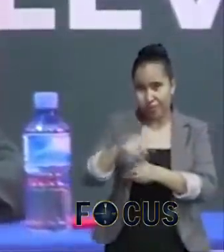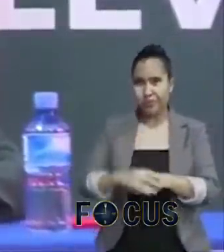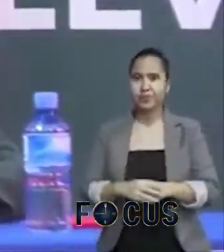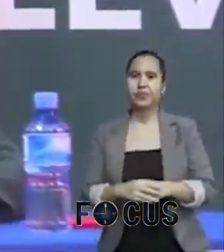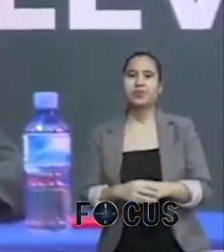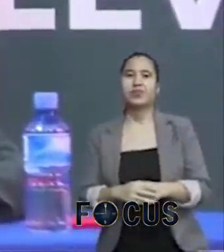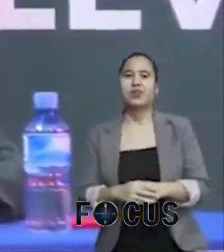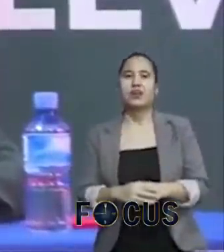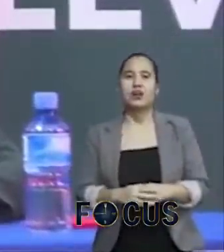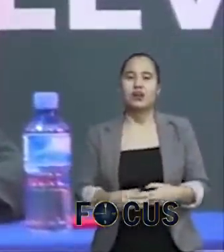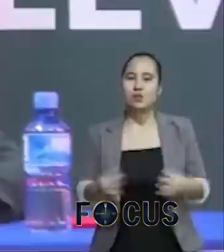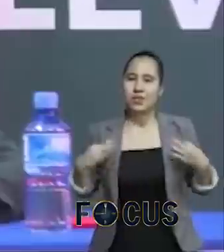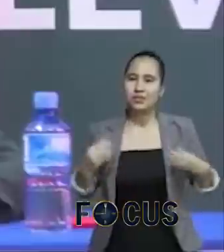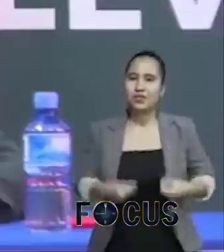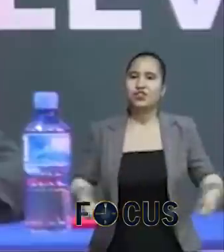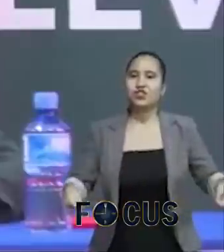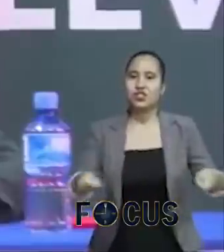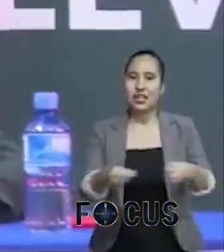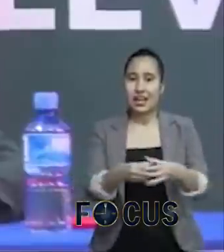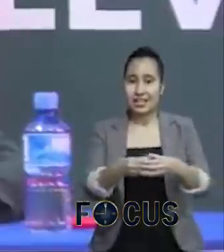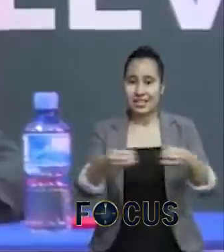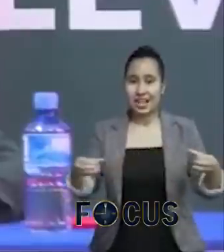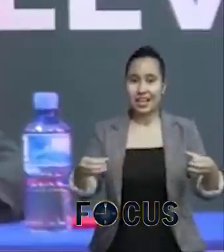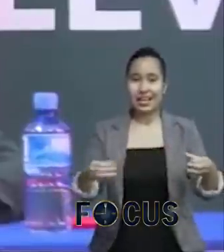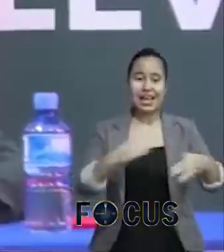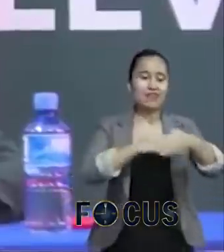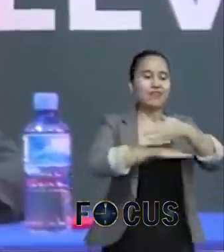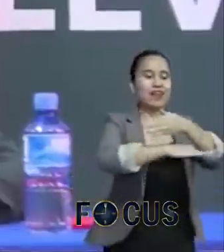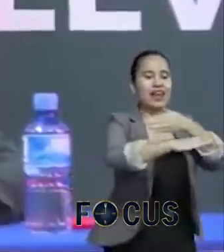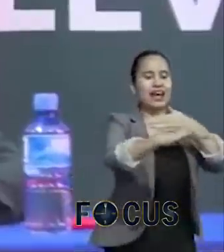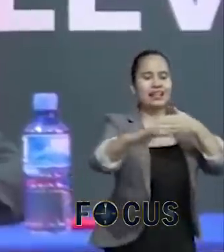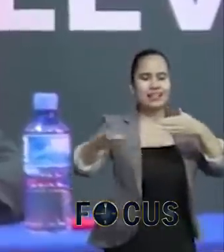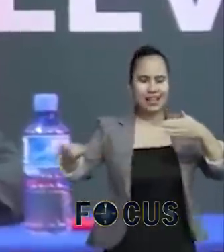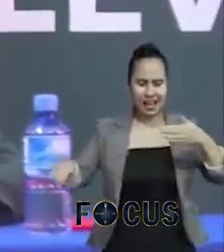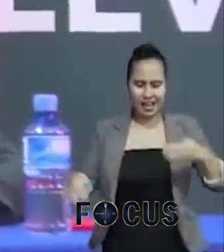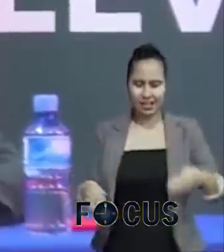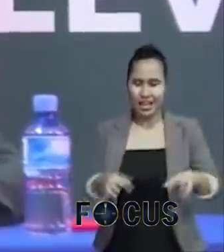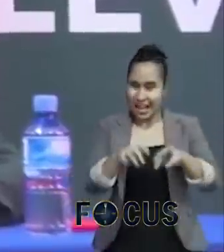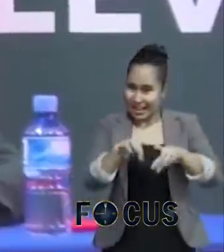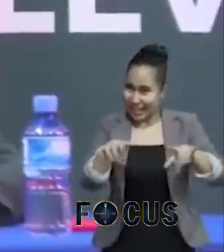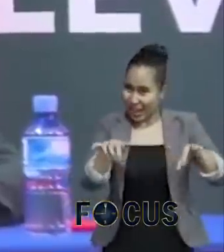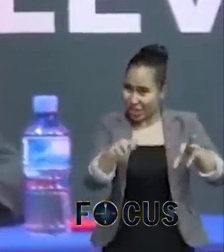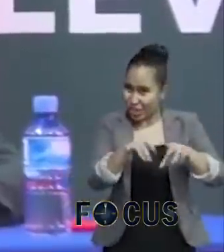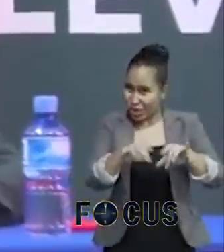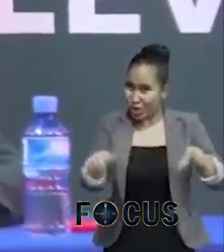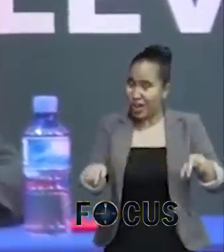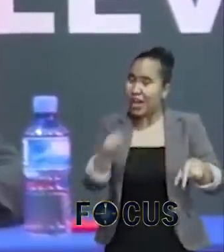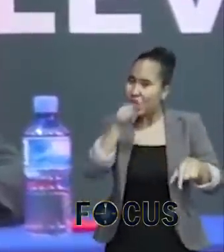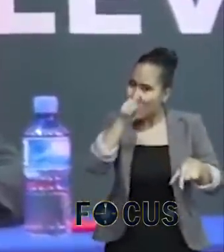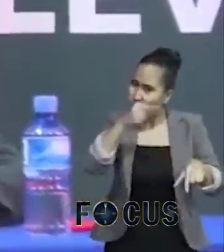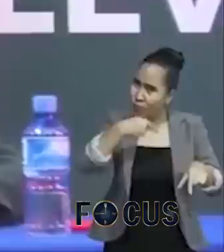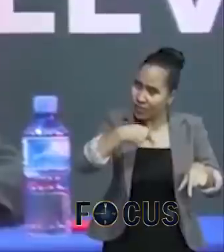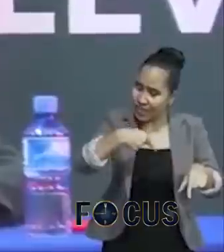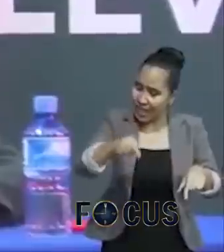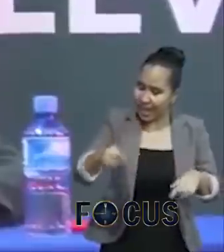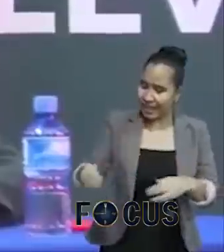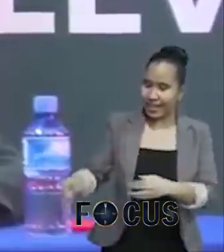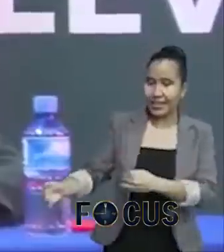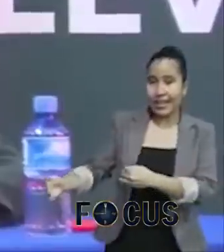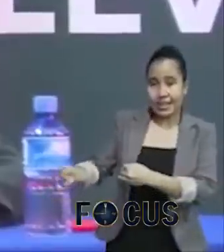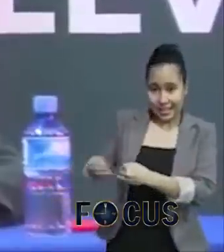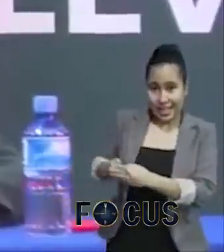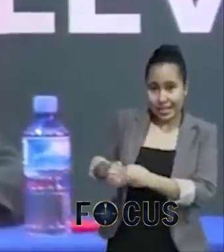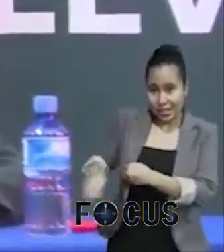landelijk wijkkantoren en wij vragen u om naar de dichtbijzijnde wijkkantoor te gaan om u te